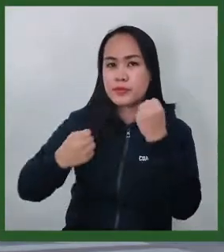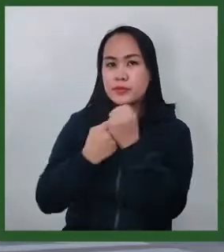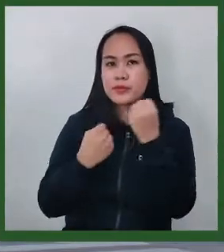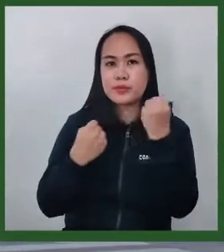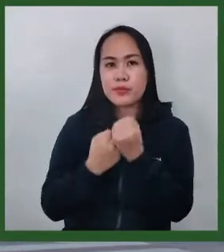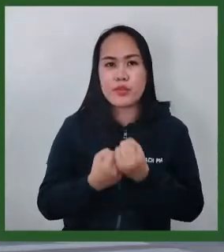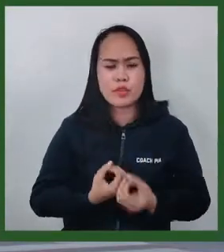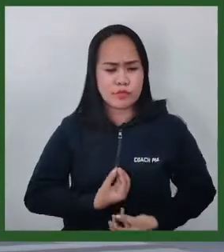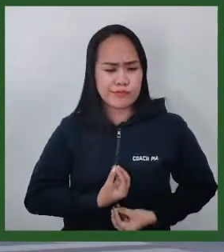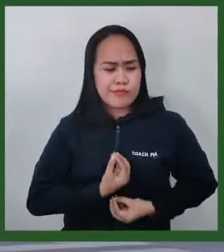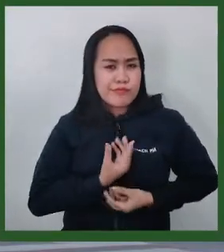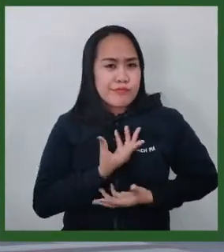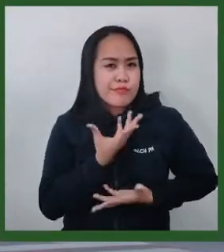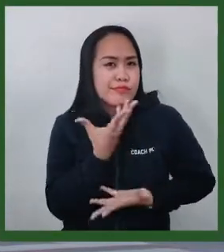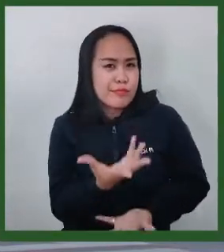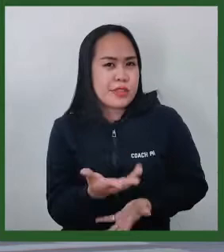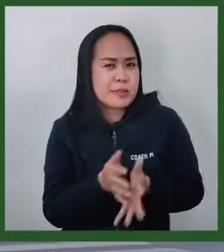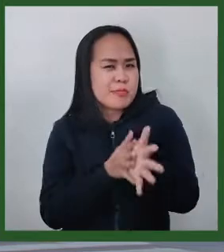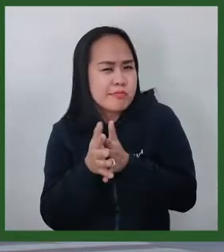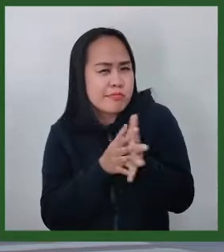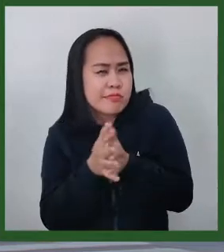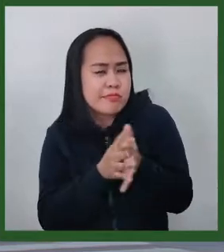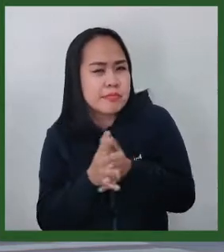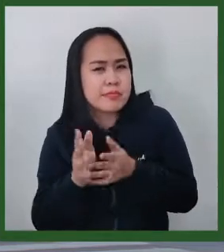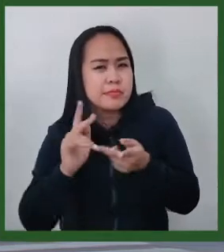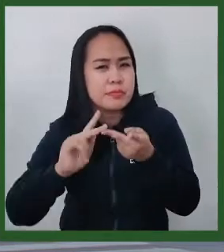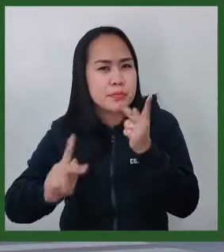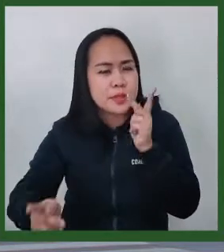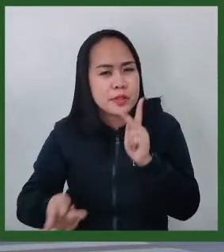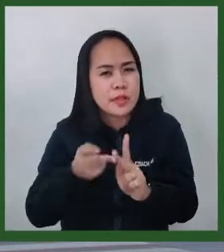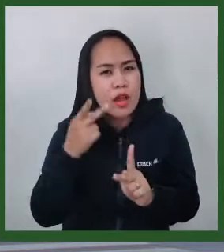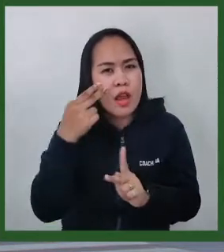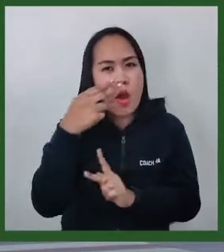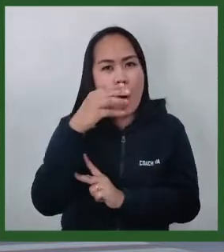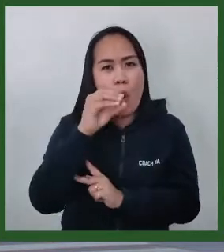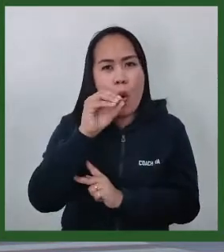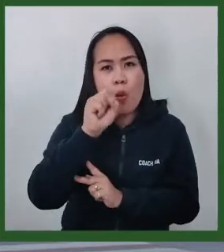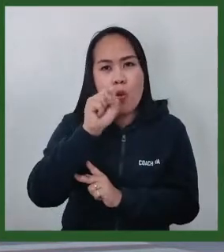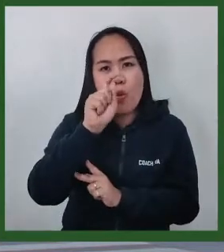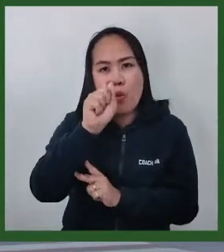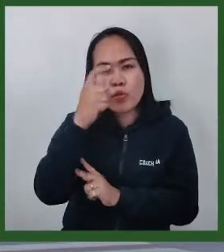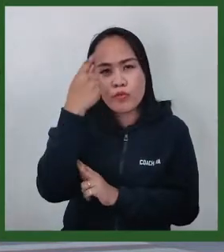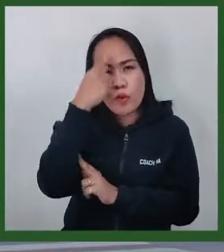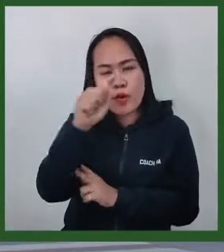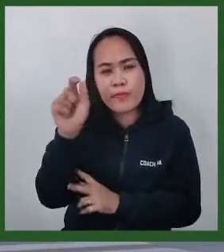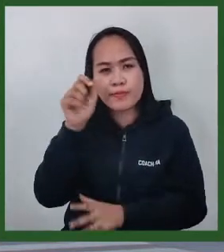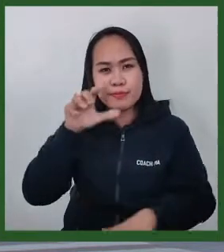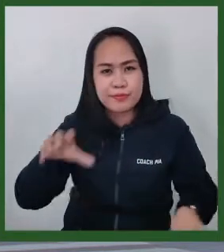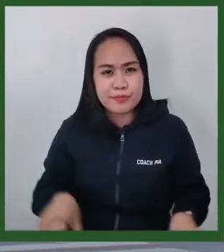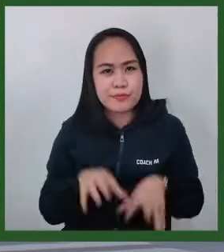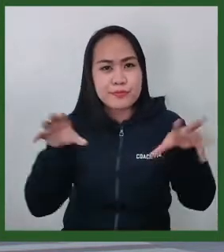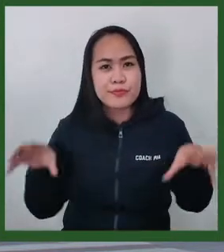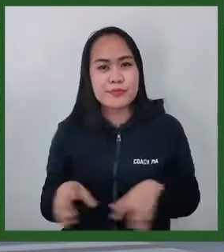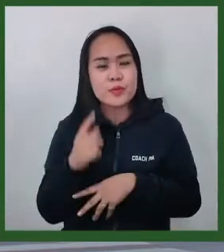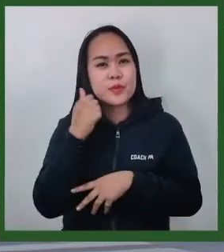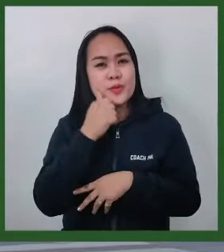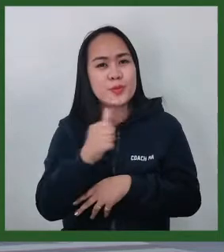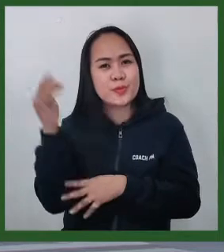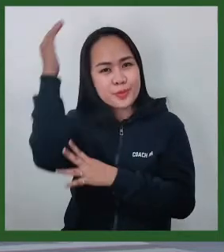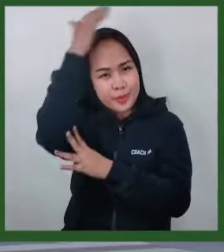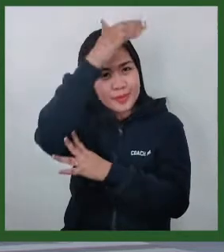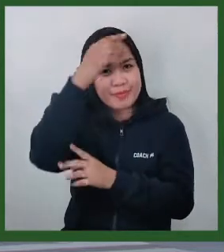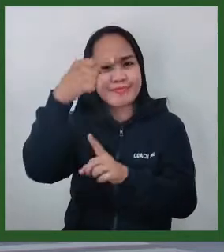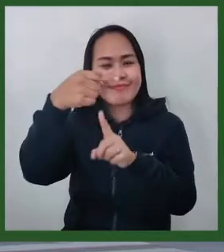na nag-i-express ng kanilang intention na makapag-host ng ilang activities para po maipagdiwang natin ang Women's